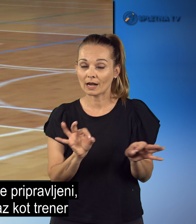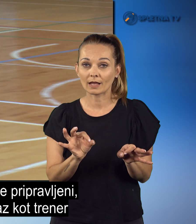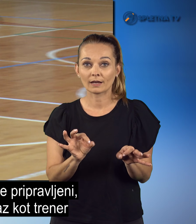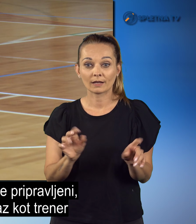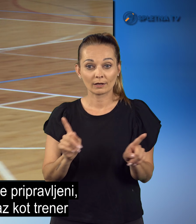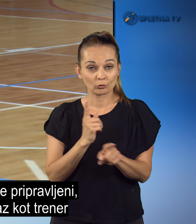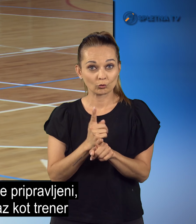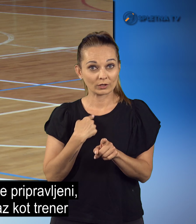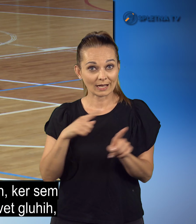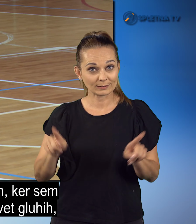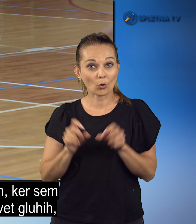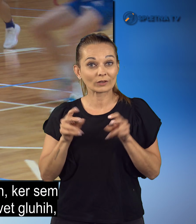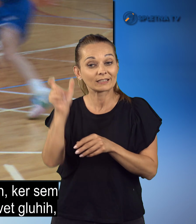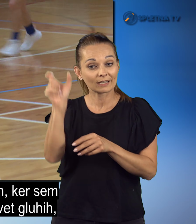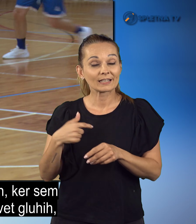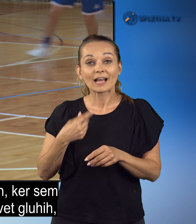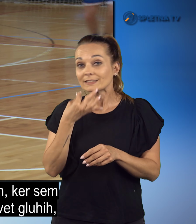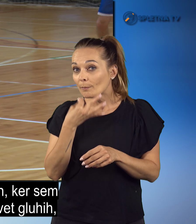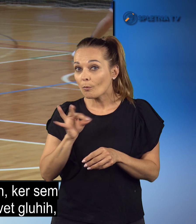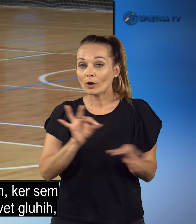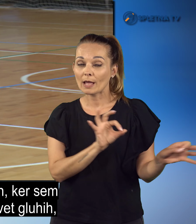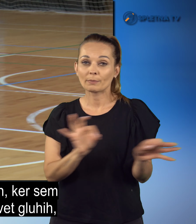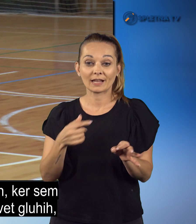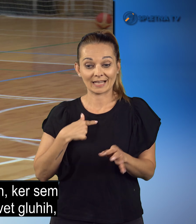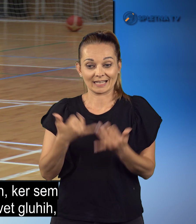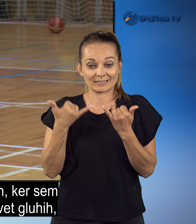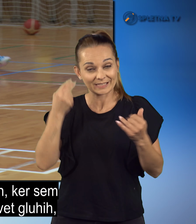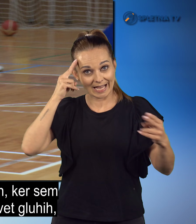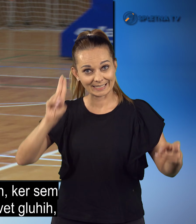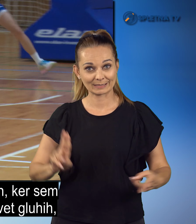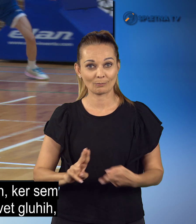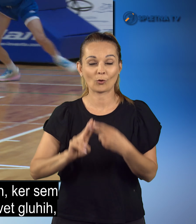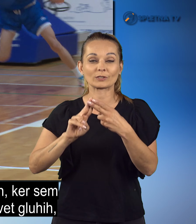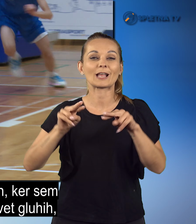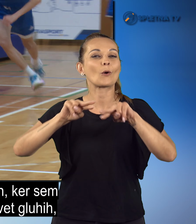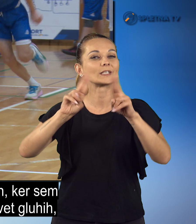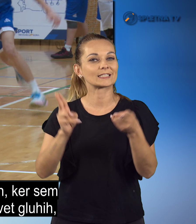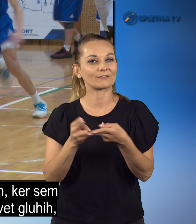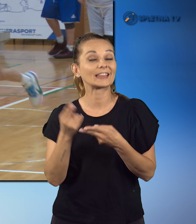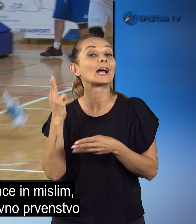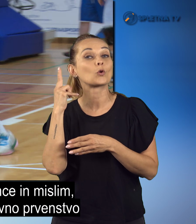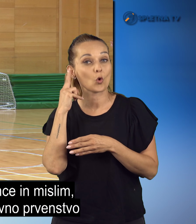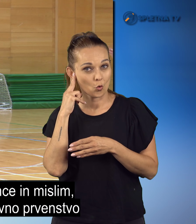predvsem jaz kot trener sem bolje pripravljen, ker sem zdaj spoznal svet